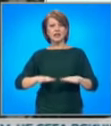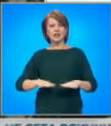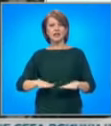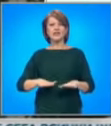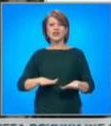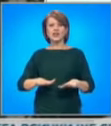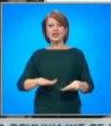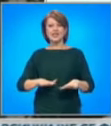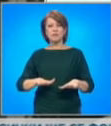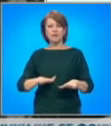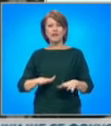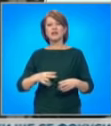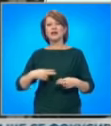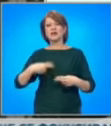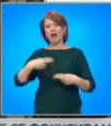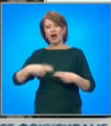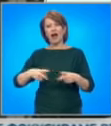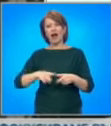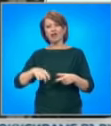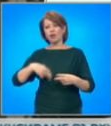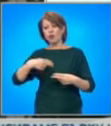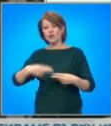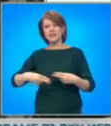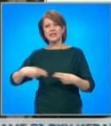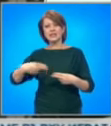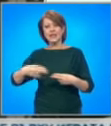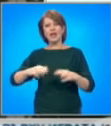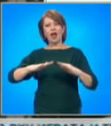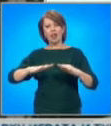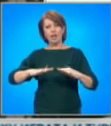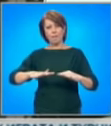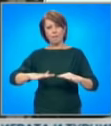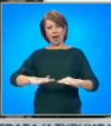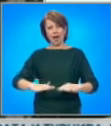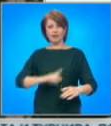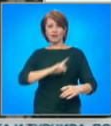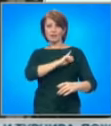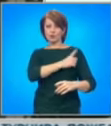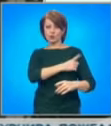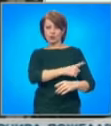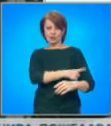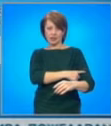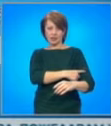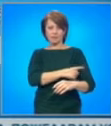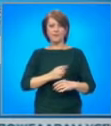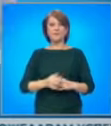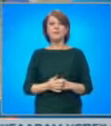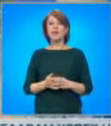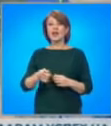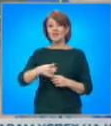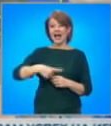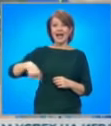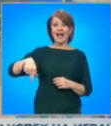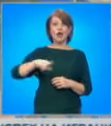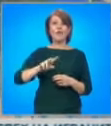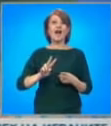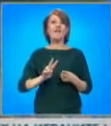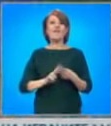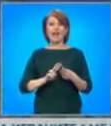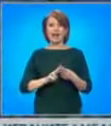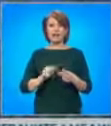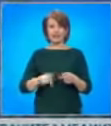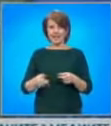дълга серия, която постепенно нараства, намалява по сила и се разрежда във времето. В района на Вранча днес след